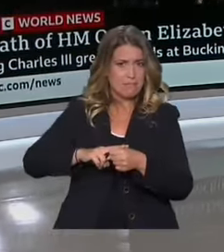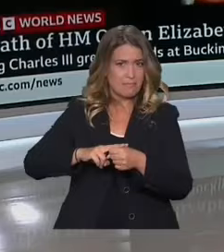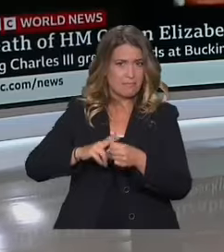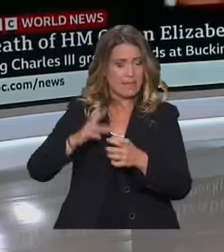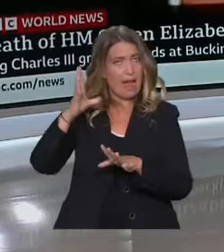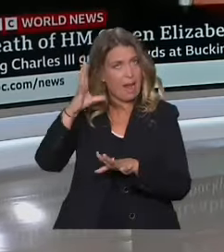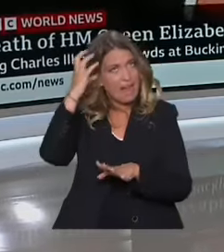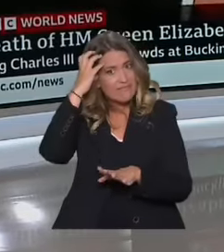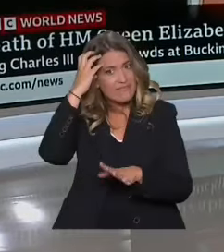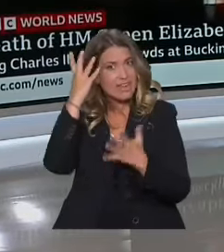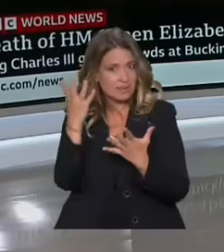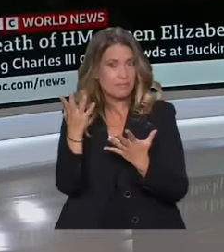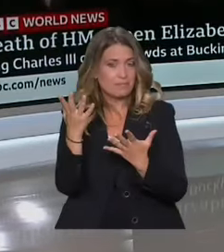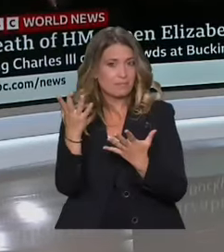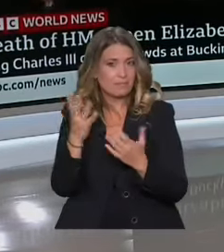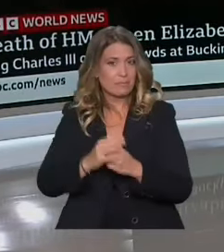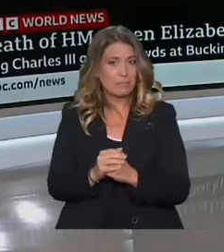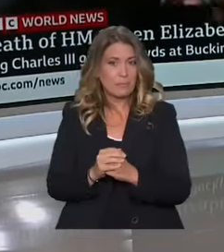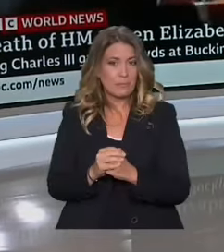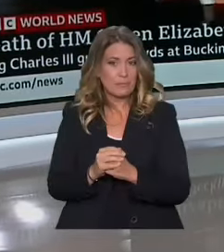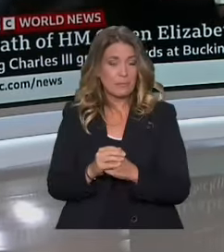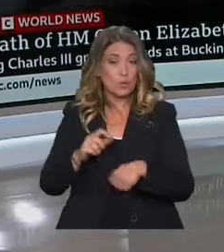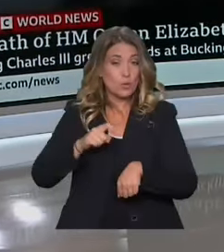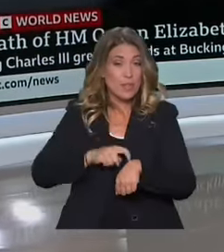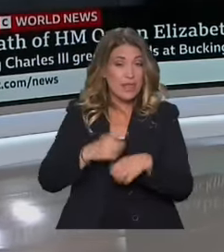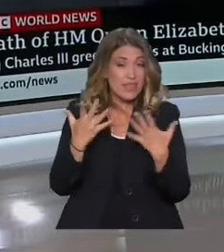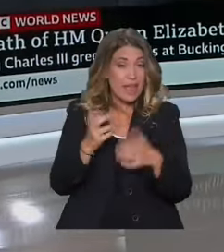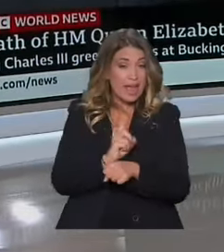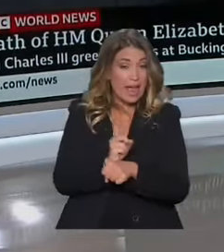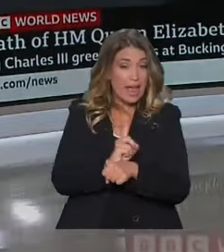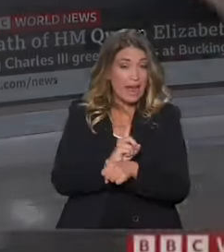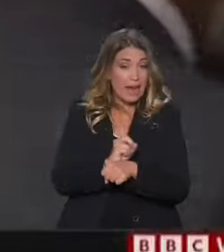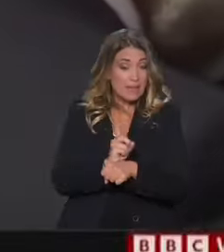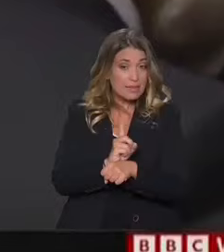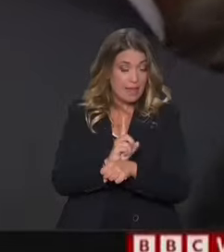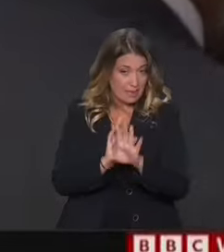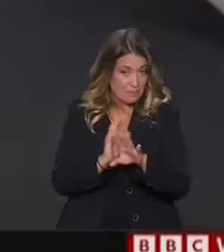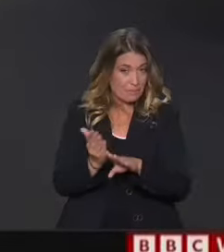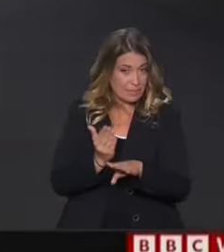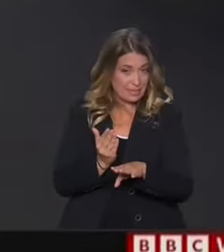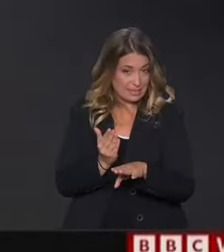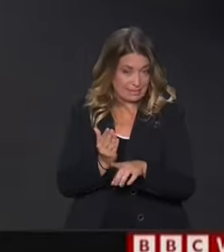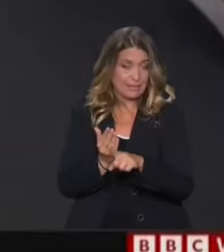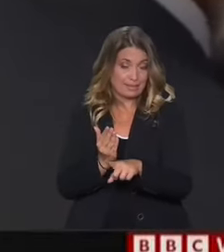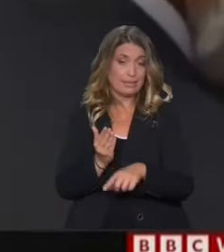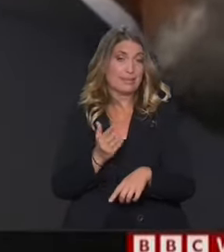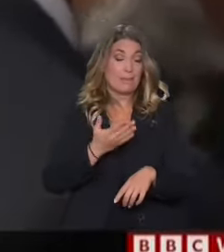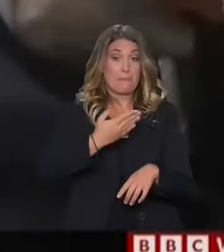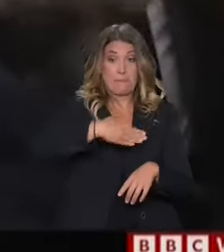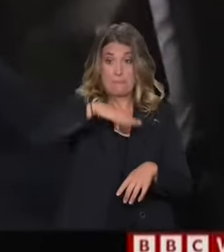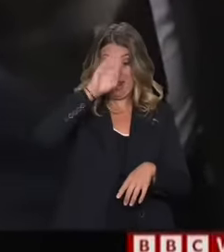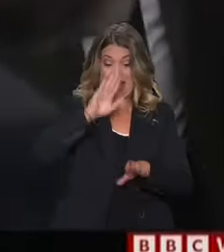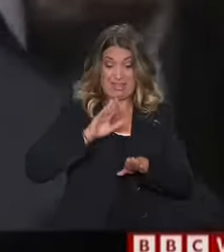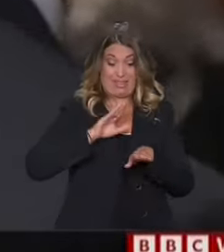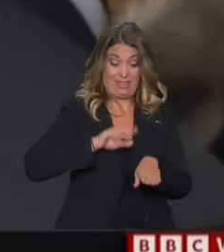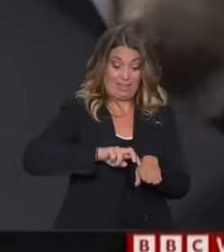ζωντανή. Άρα, πρέπει να είναι 10 λεπτά τώρα που πριν μπει στο παλάτι, όπου θα είναι ο νέος βασιλιάς, έχει σταματήσει